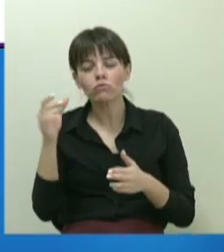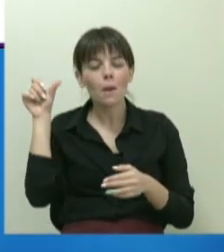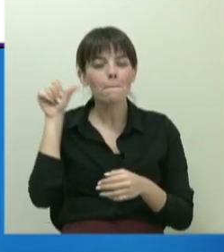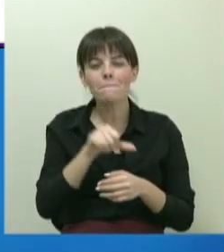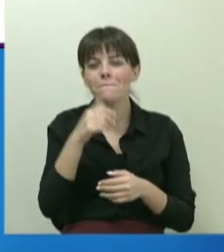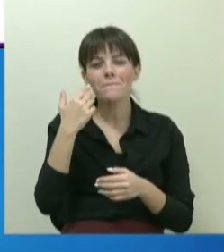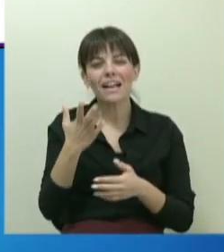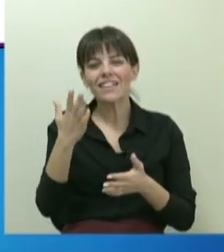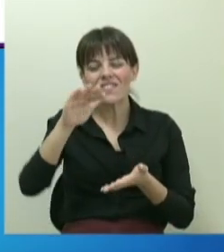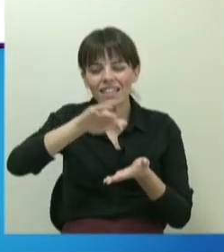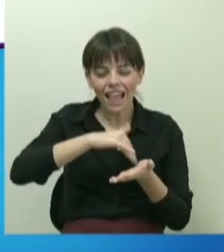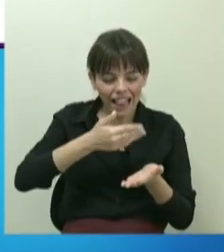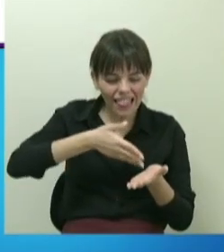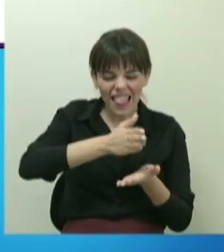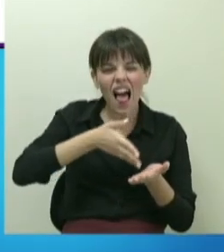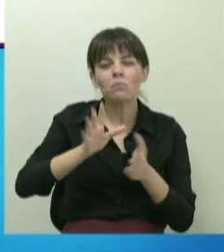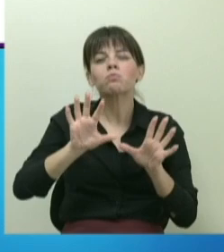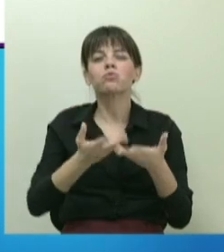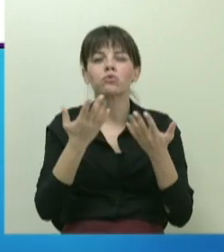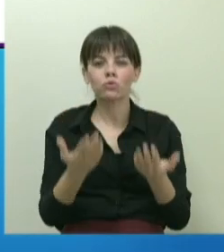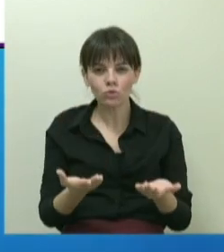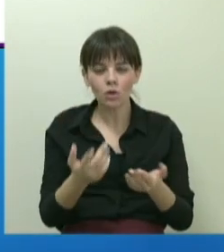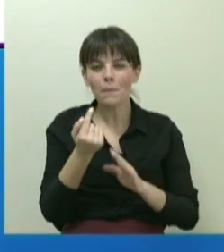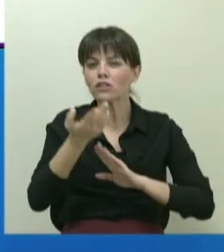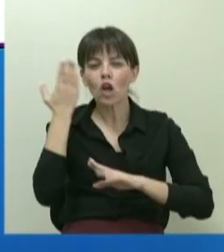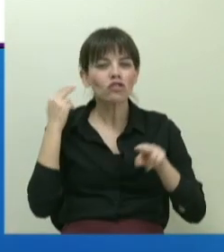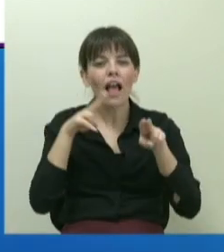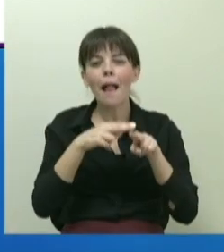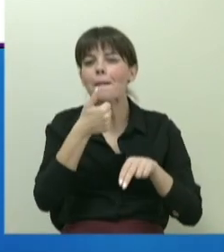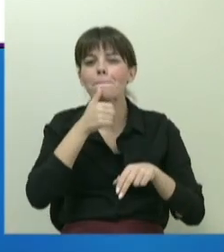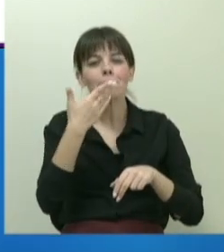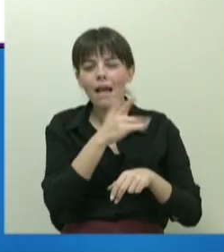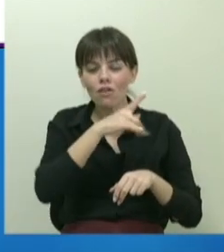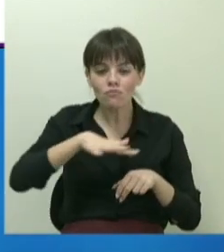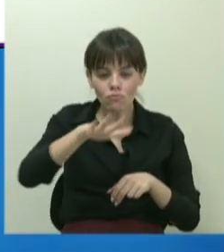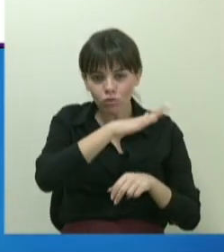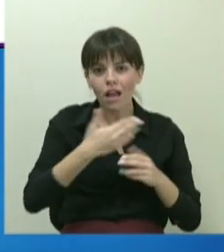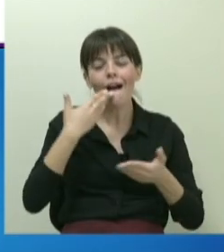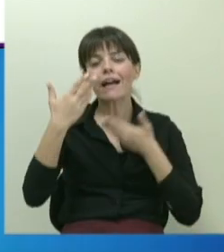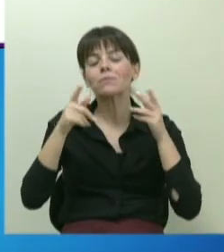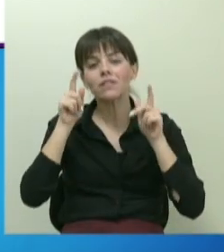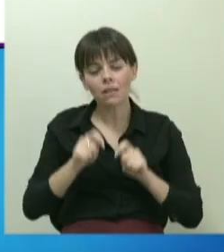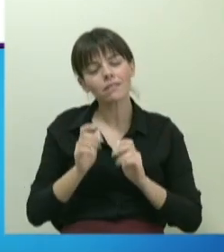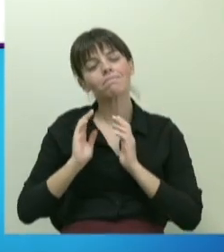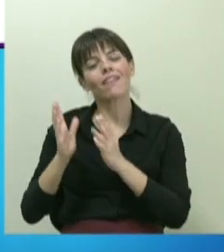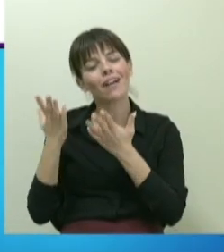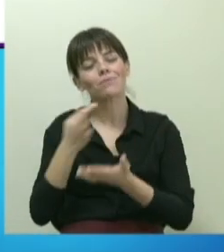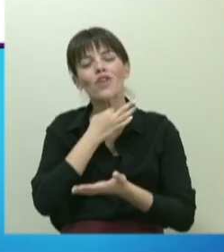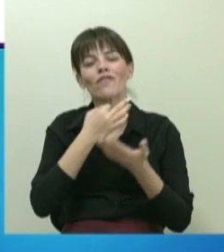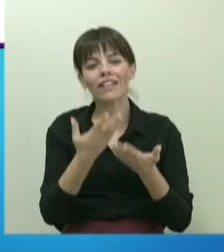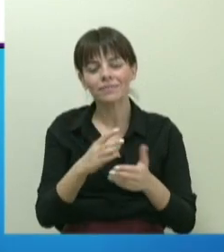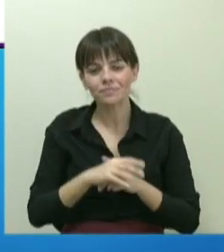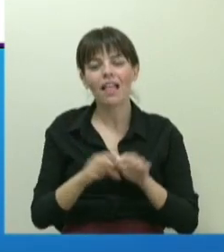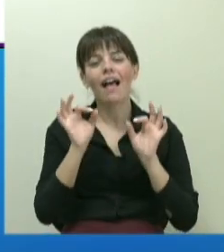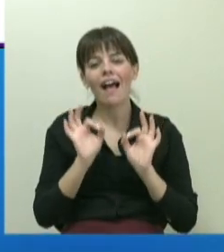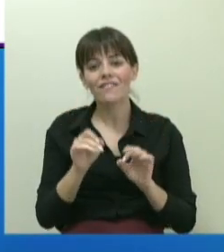Maalesef gelir dağılımımız bozuk. Biraz önce Kerim Bey de bunlardan bahsetti. Devam edelim lütfen.